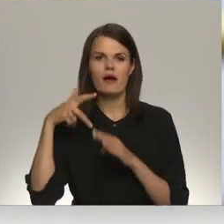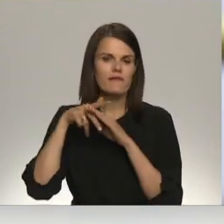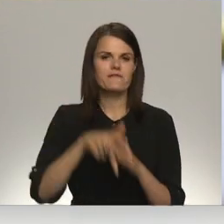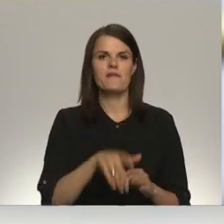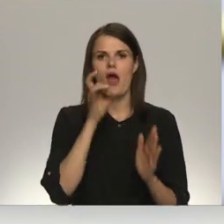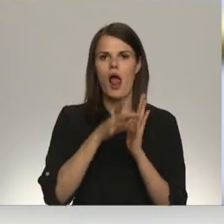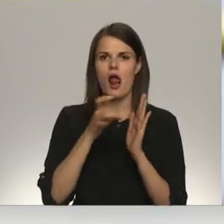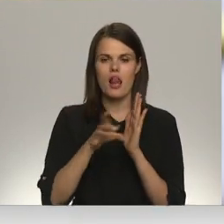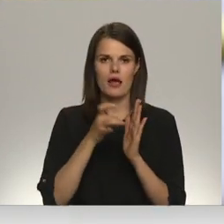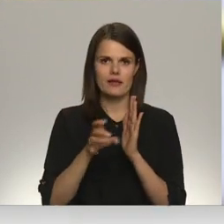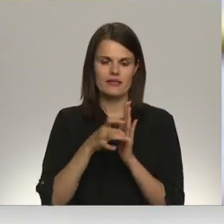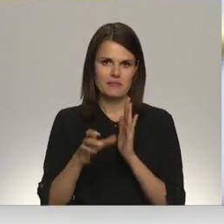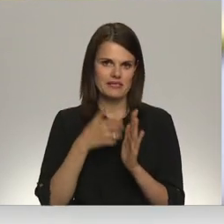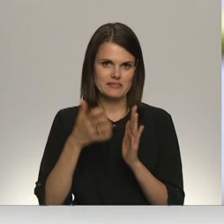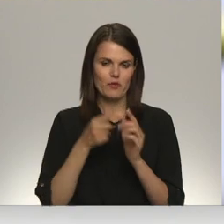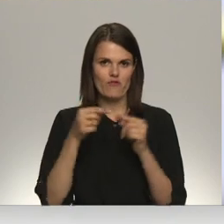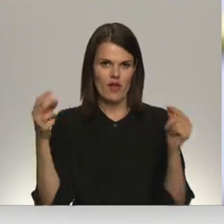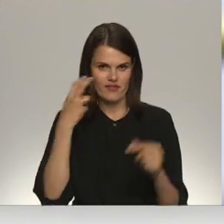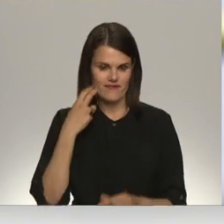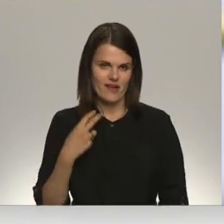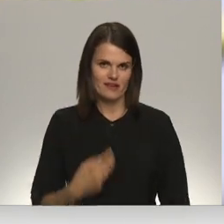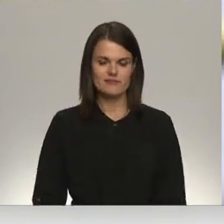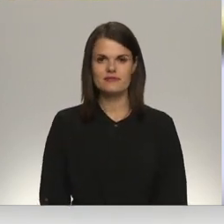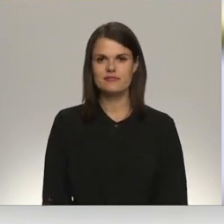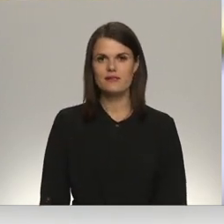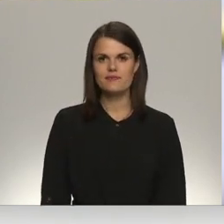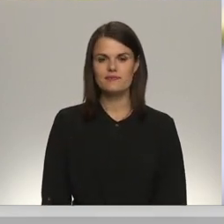Svetlana Dudarena, Kārvis Gailums, Latgales regionālā televīzija.